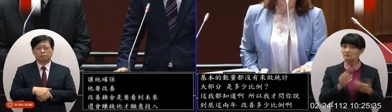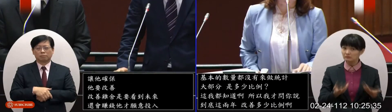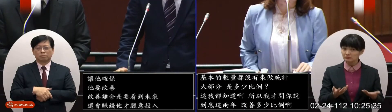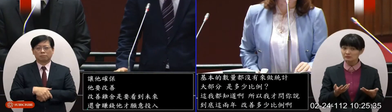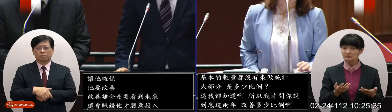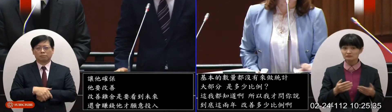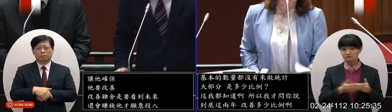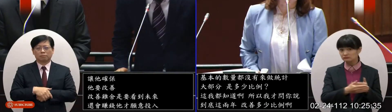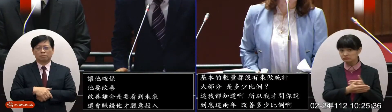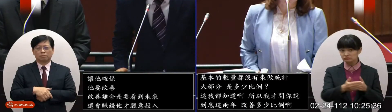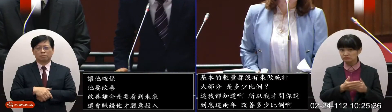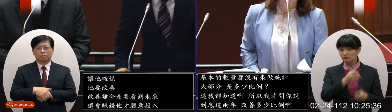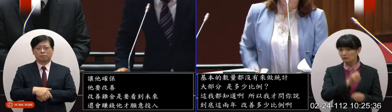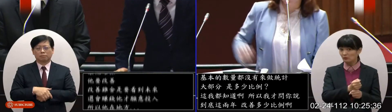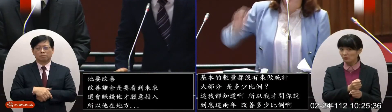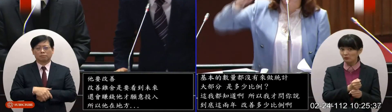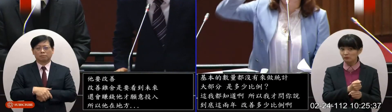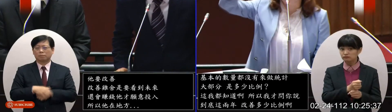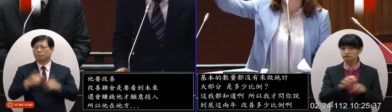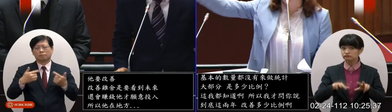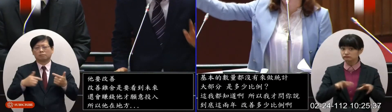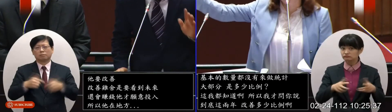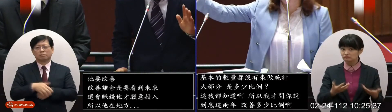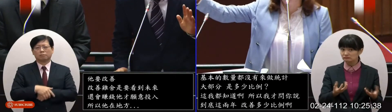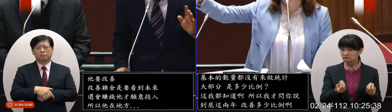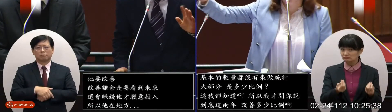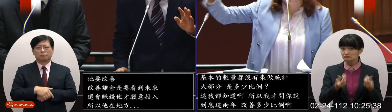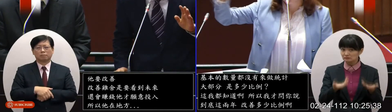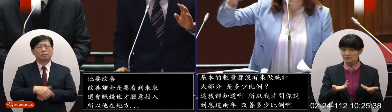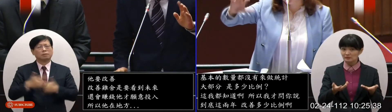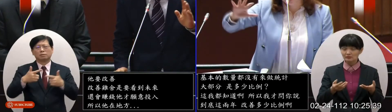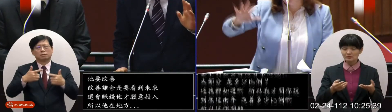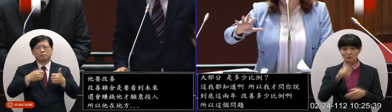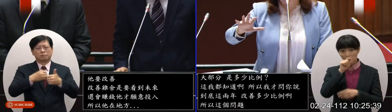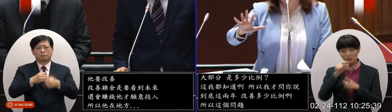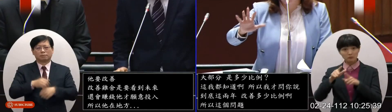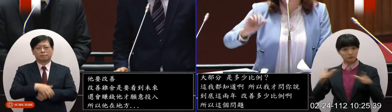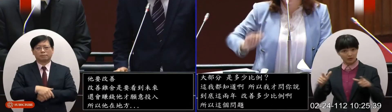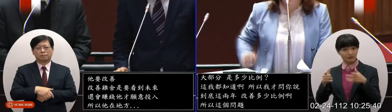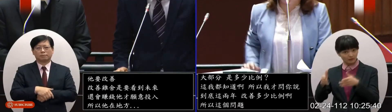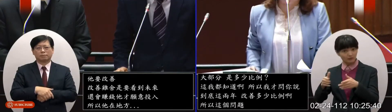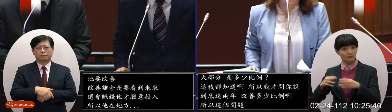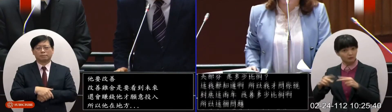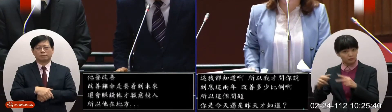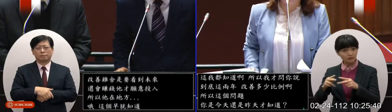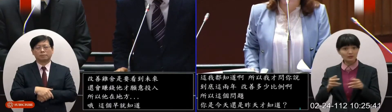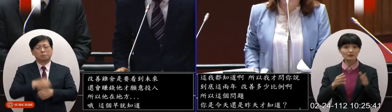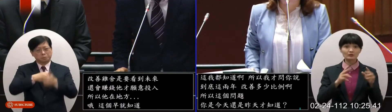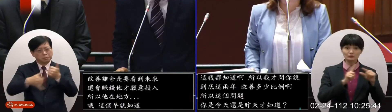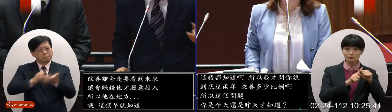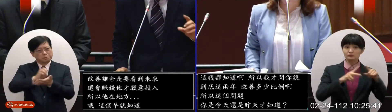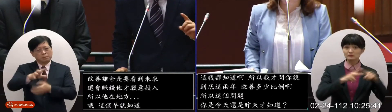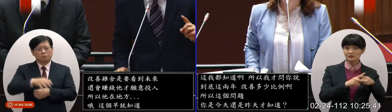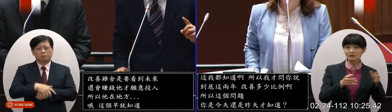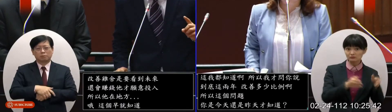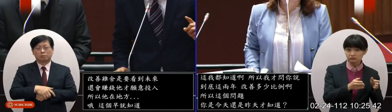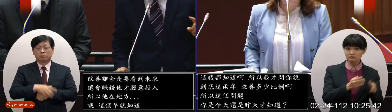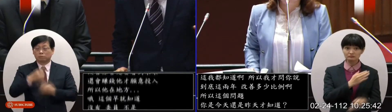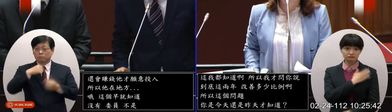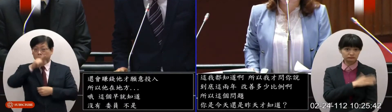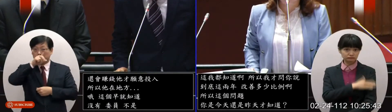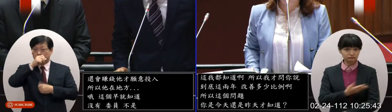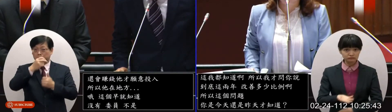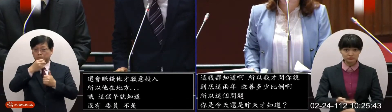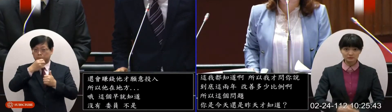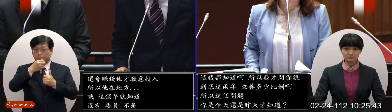间我们都没有做任何的这个处理，比较大型的鸡舍、中小型的鸡舍都没有在你的注意 到。我跟你报告哈，像禽流